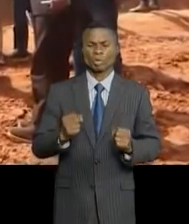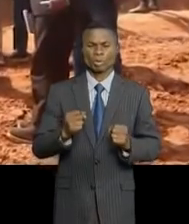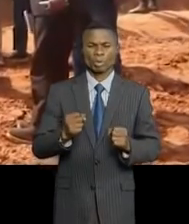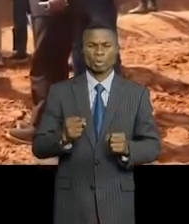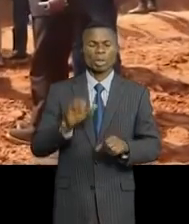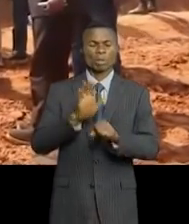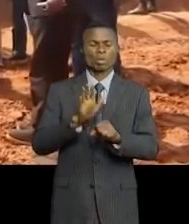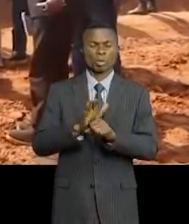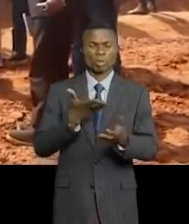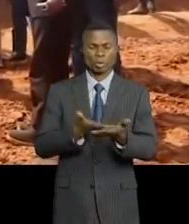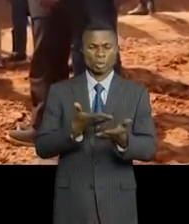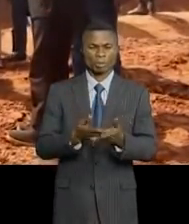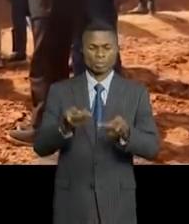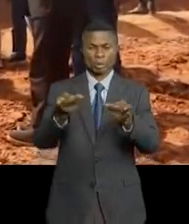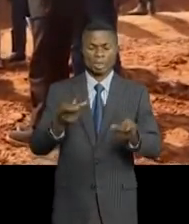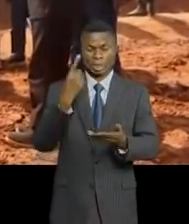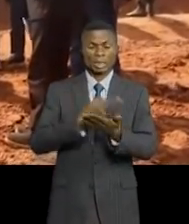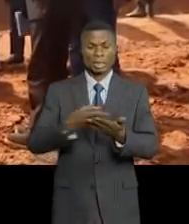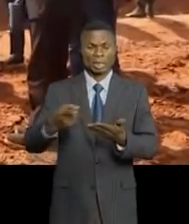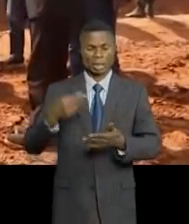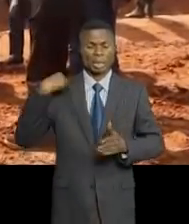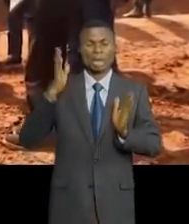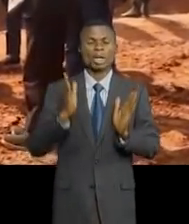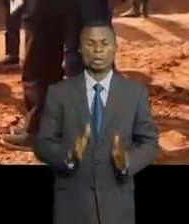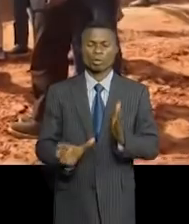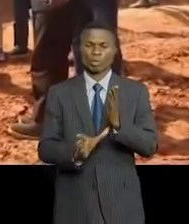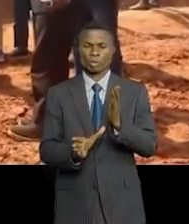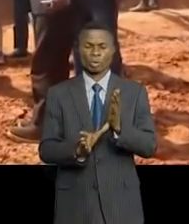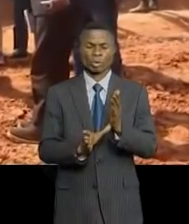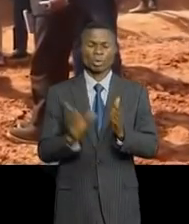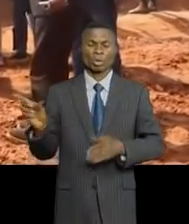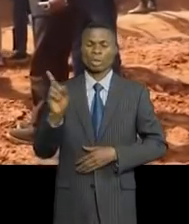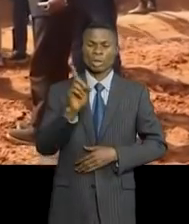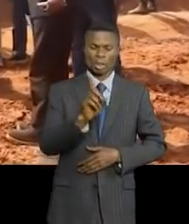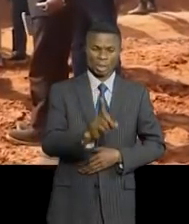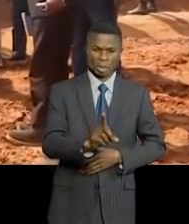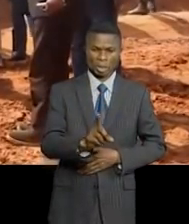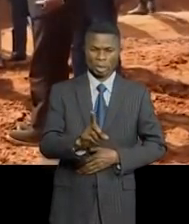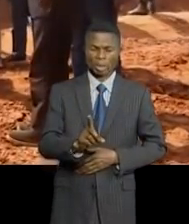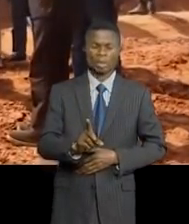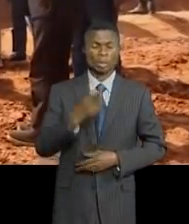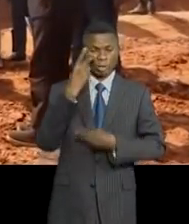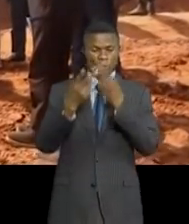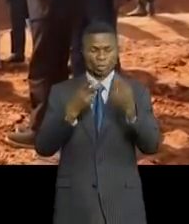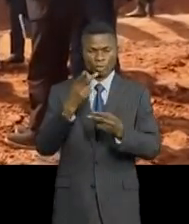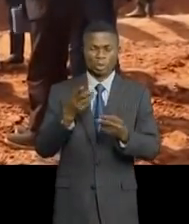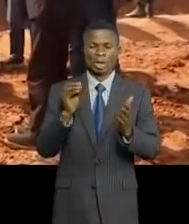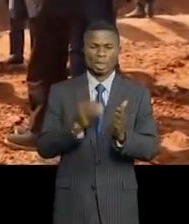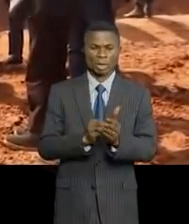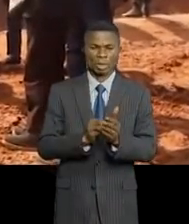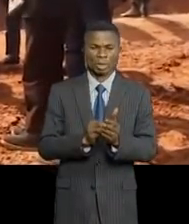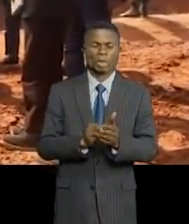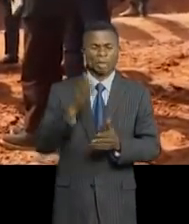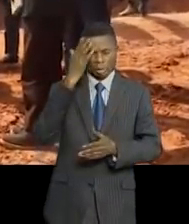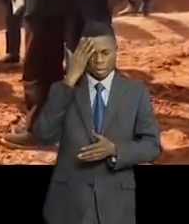un certain temps. Dans l'espace d'une semaine, le gouverneur ad intérim Edouard Mouloumou Moudjandambou vient d'effectuer une seconde descente afin